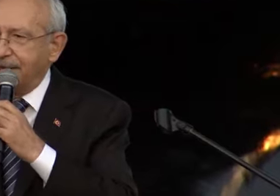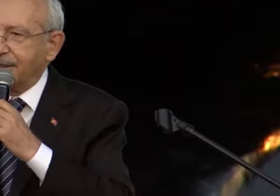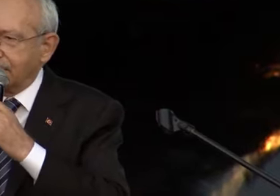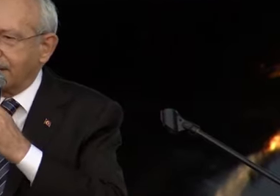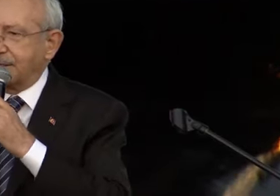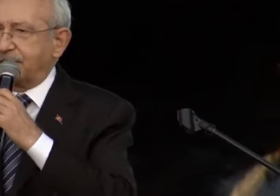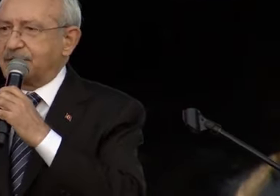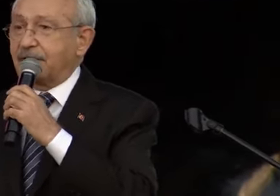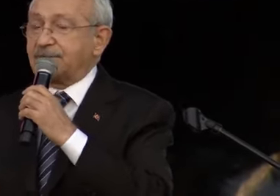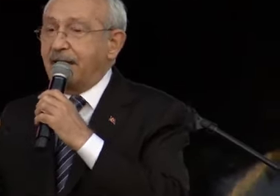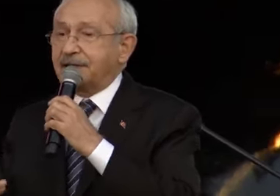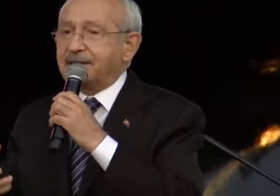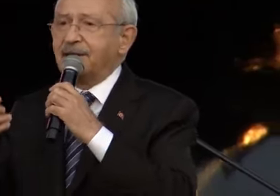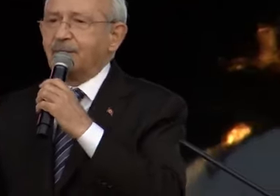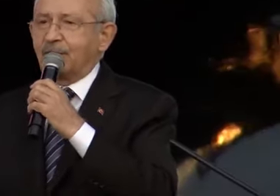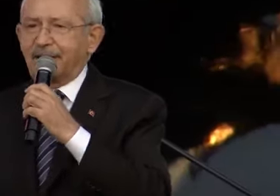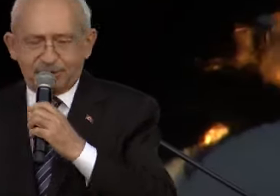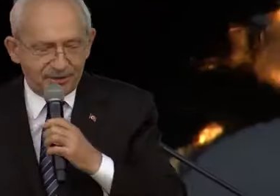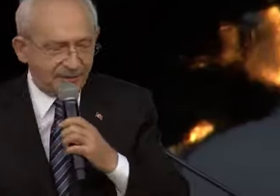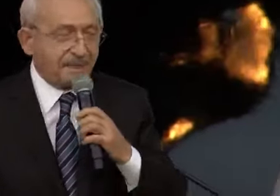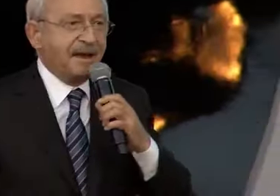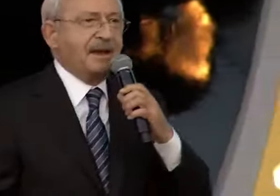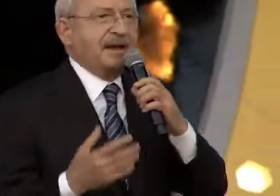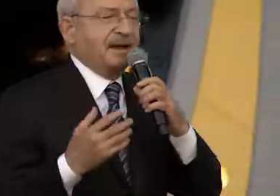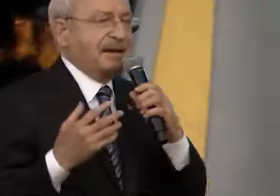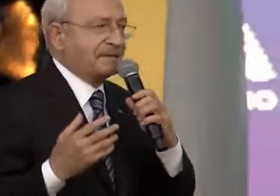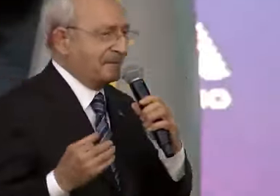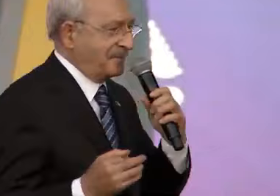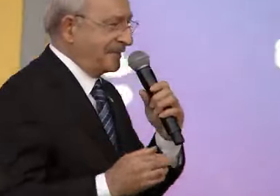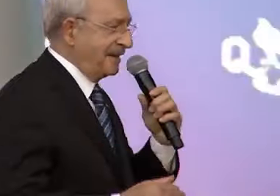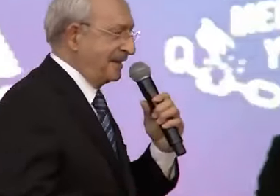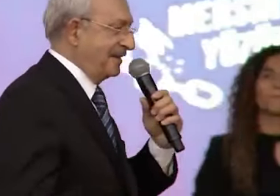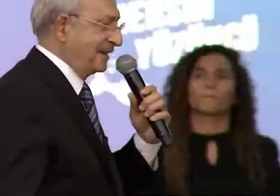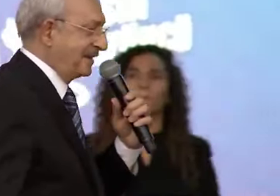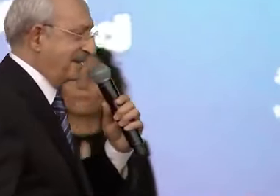içine yerleştireceğiz. Ve herkes böyle yaşayacak.